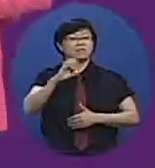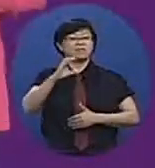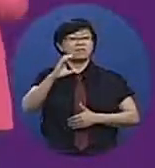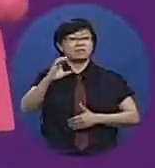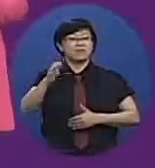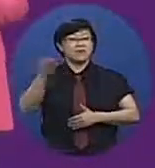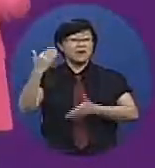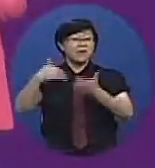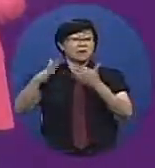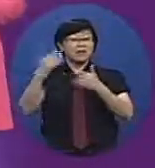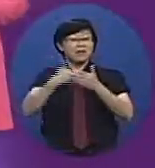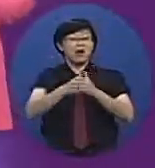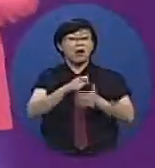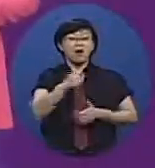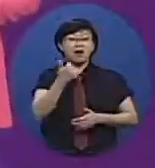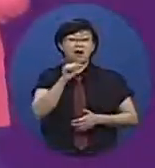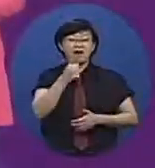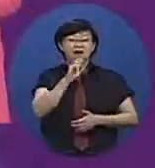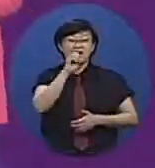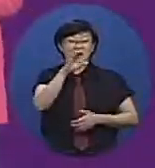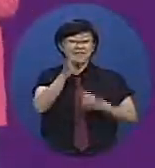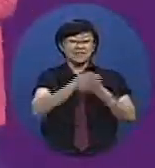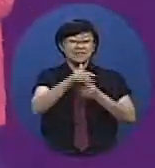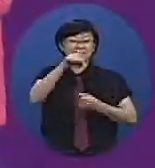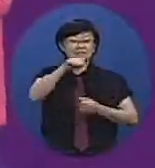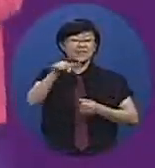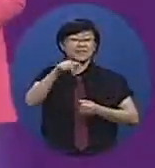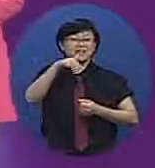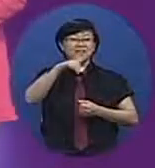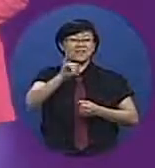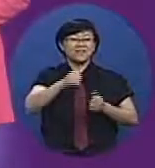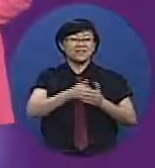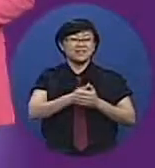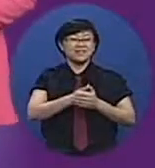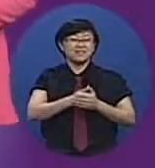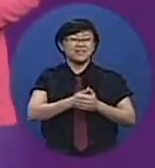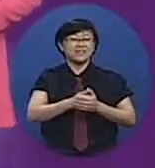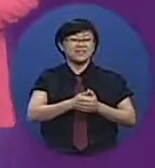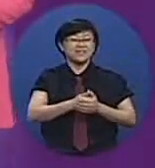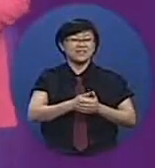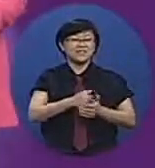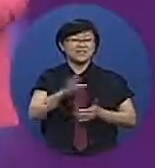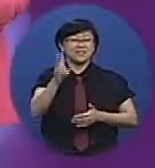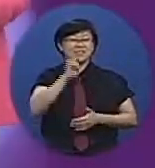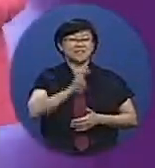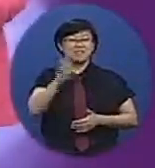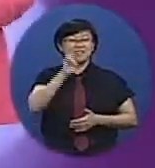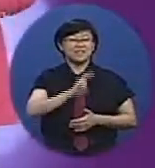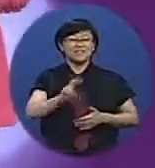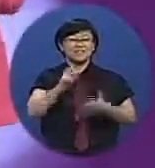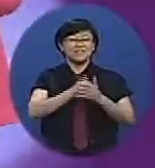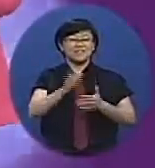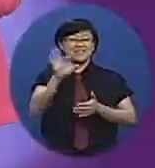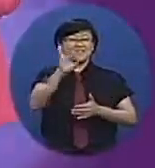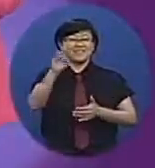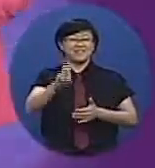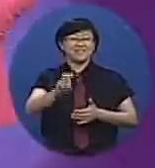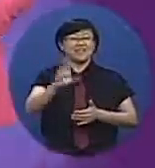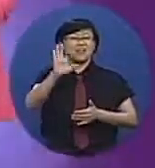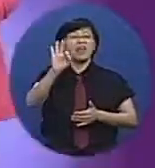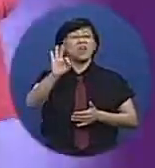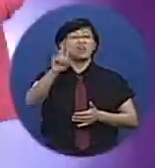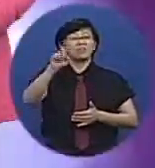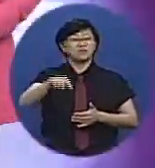그랬어요. 소식을 전한다. 저도, 말을 전한다. 저들은 까치. 아니요. 그쪽은 앵무새. 앵무새. 예. 네, 가수는, 아, 가수는 앵무새. 앵무새.